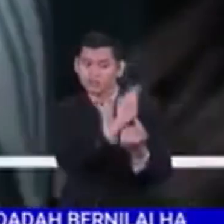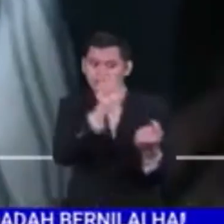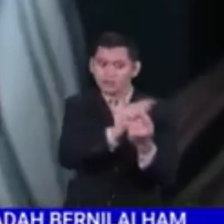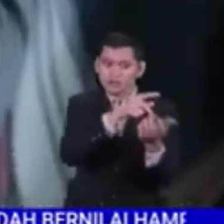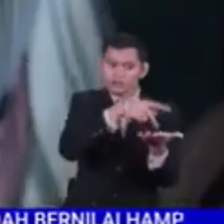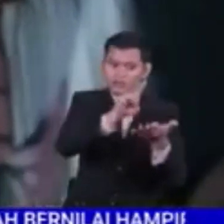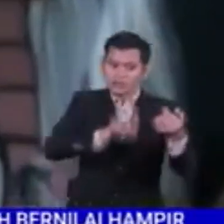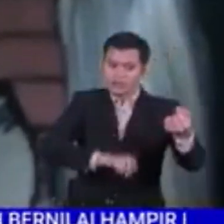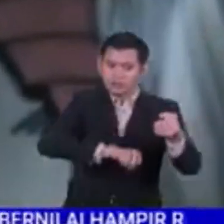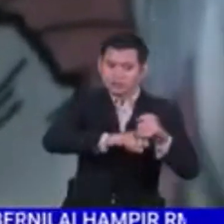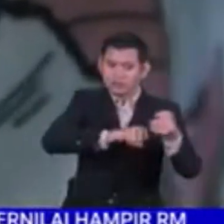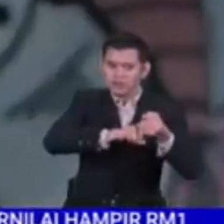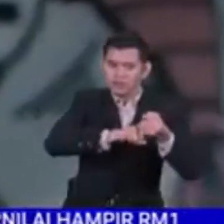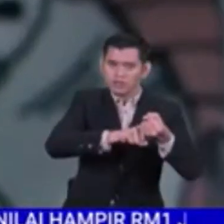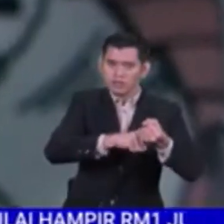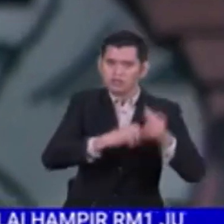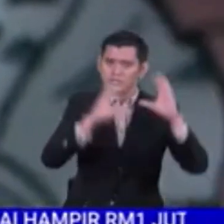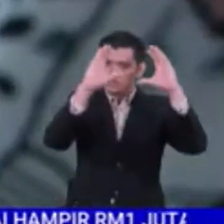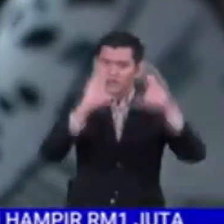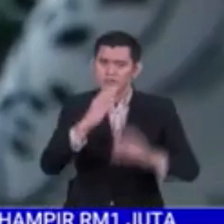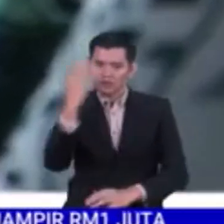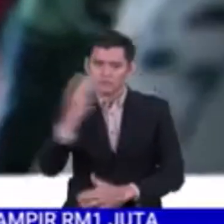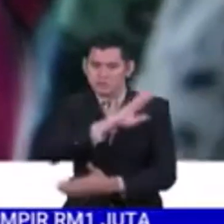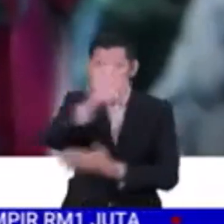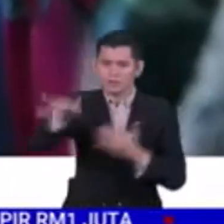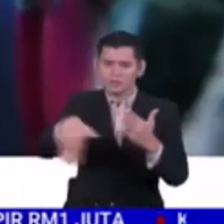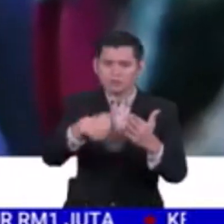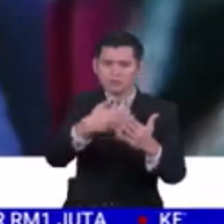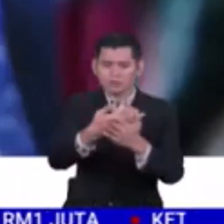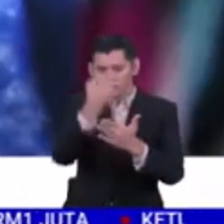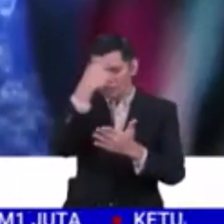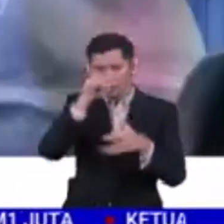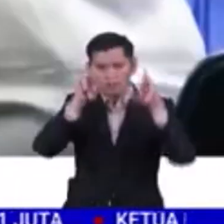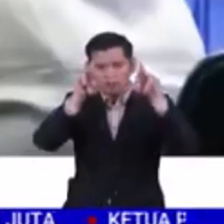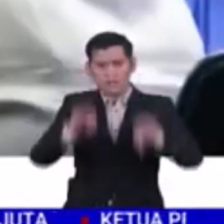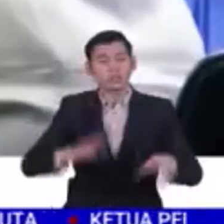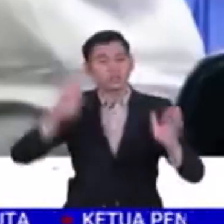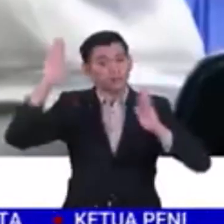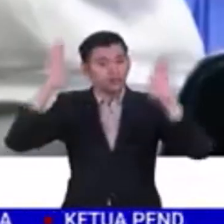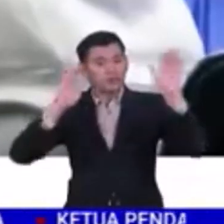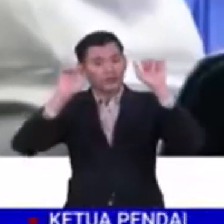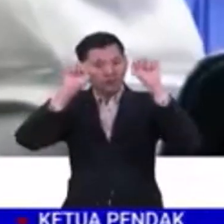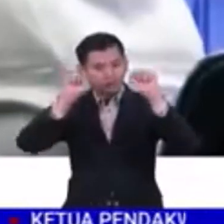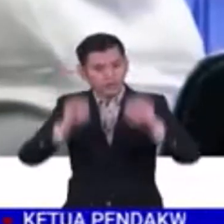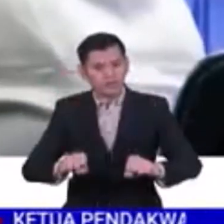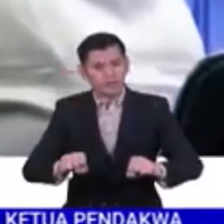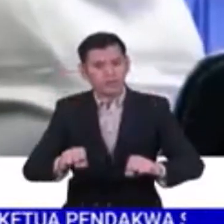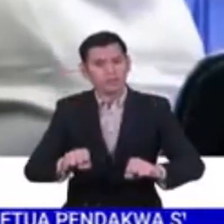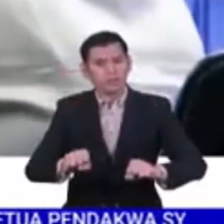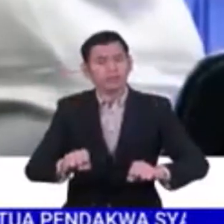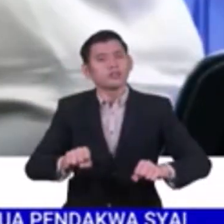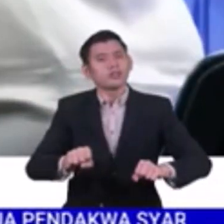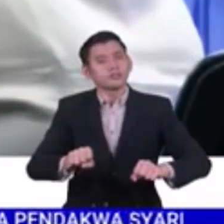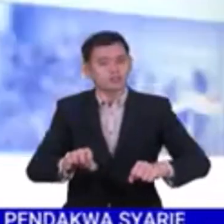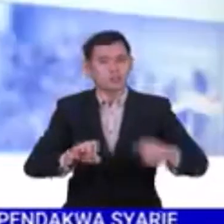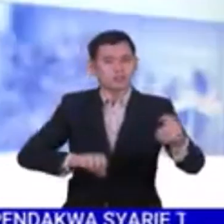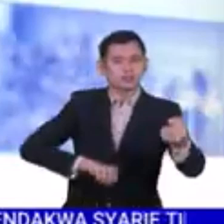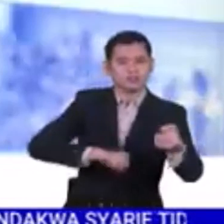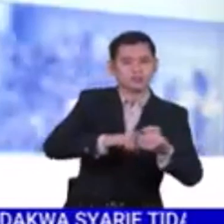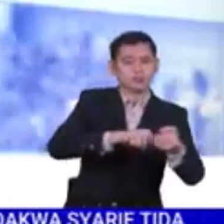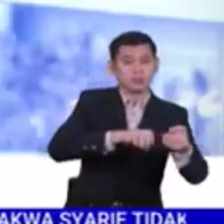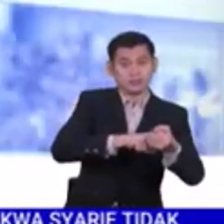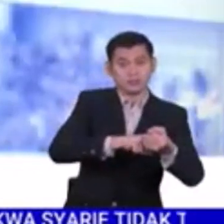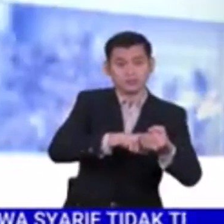umum ataupun general kepada semua pengguna di Malaysia, tetapi boleh mengenakan subsidi bersasar di